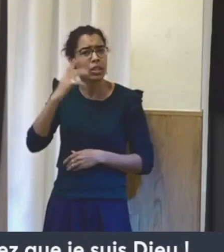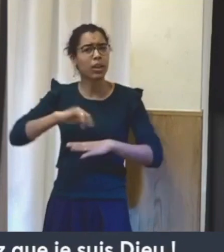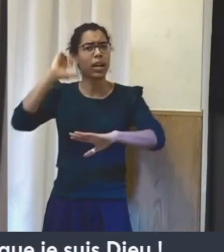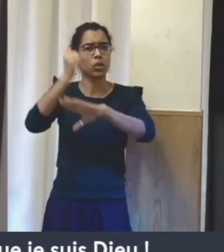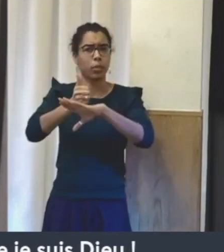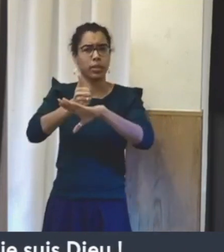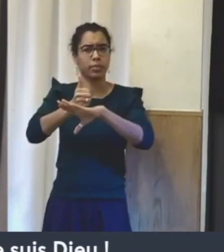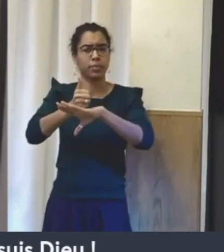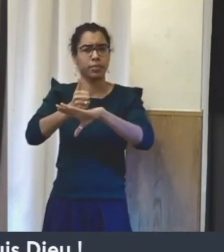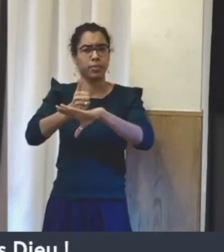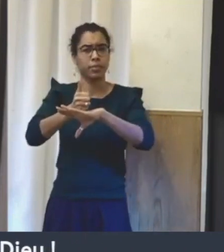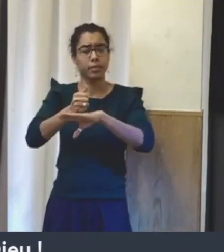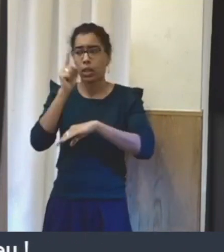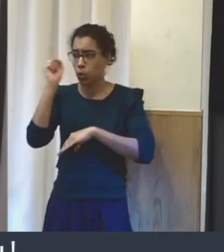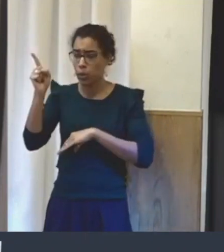Il est Dieu.